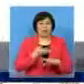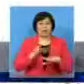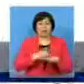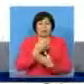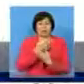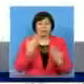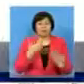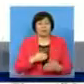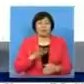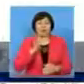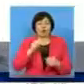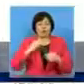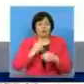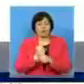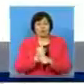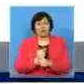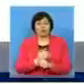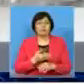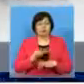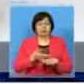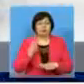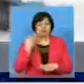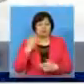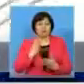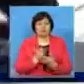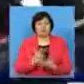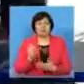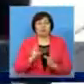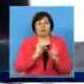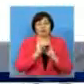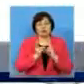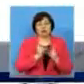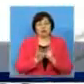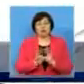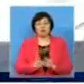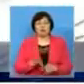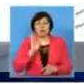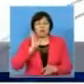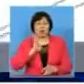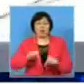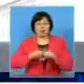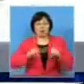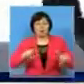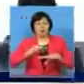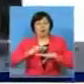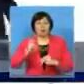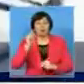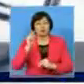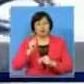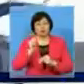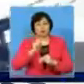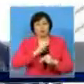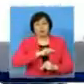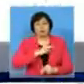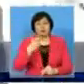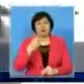Уақытта үнемделді. Ауыл балаларының жүгі жеңілдеді. Халық сұранысы бойынша орталықтандырылған ауыз су құбырын тарту жұмыстарына